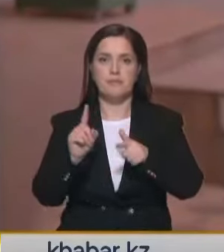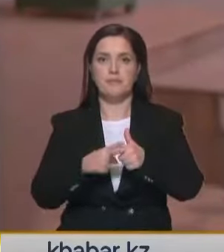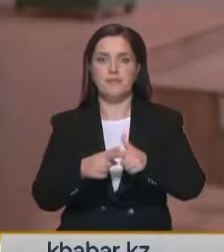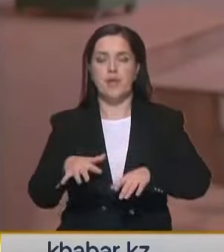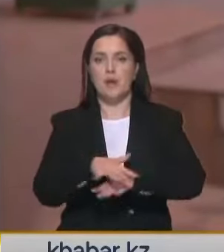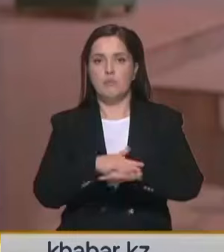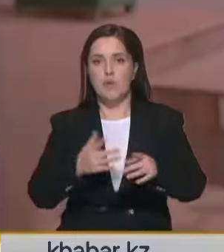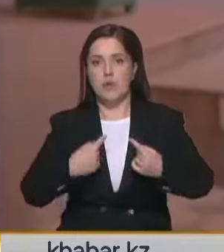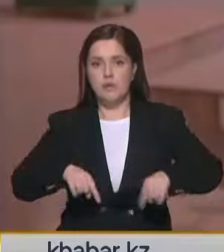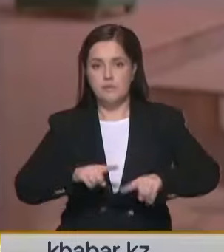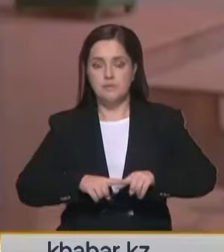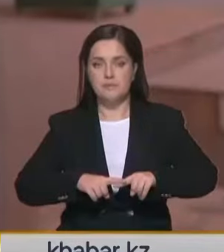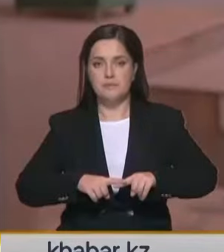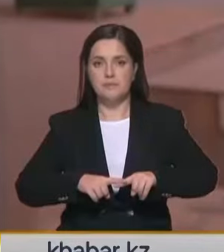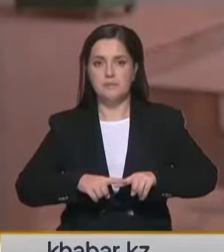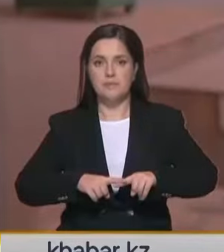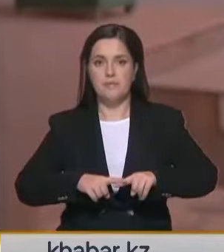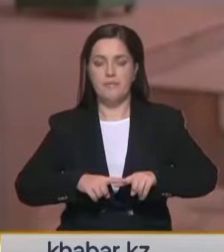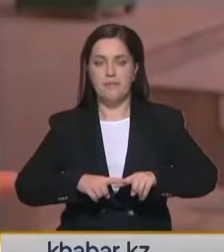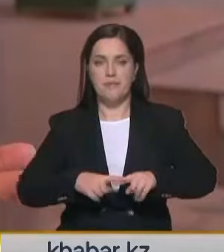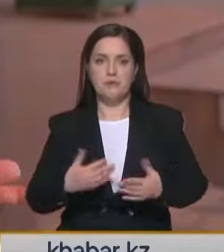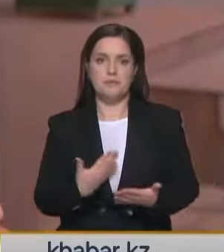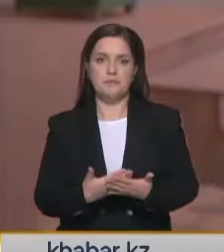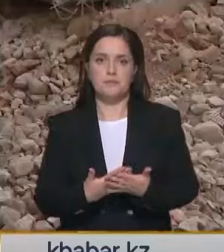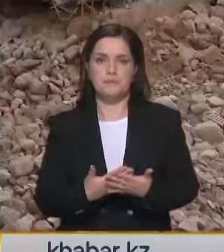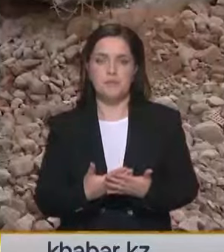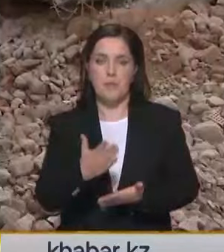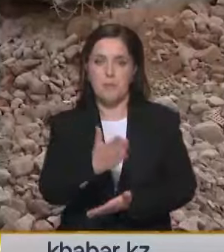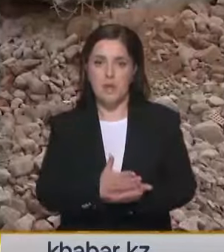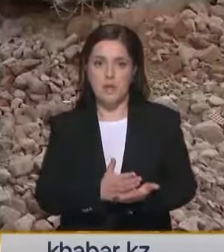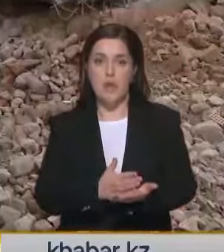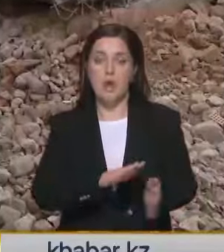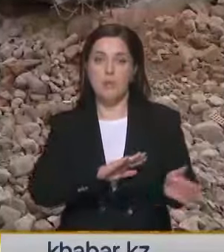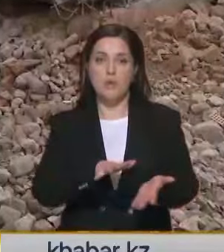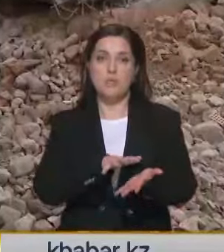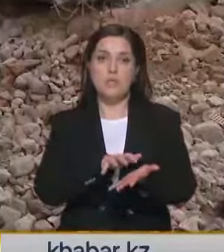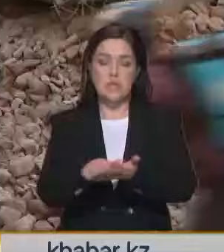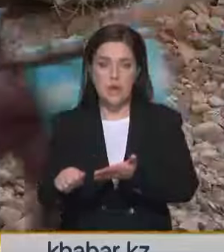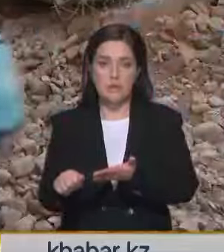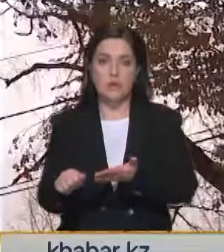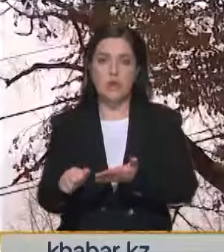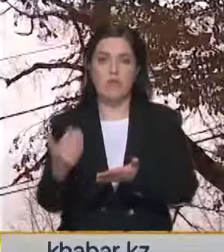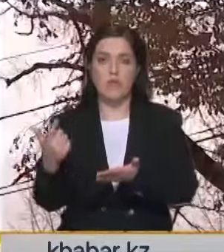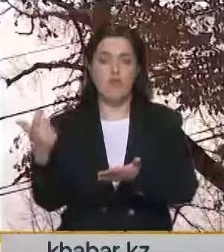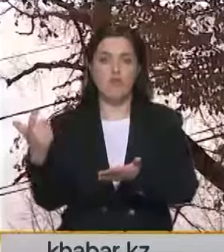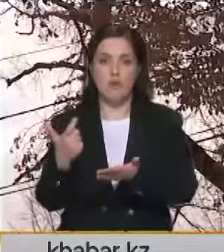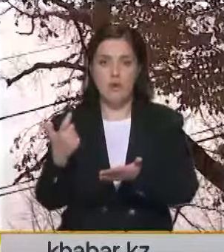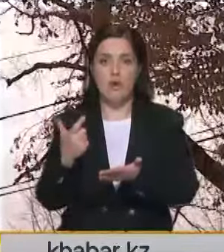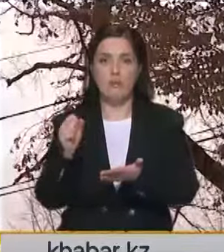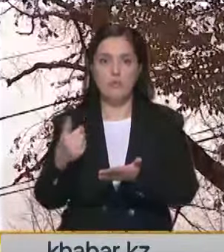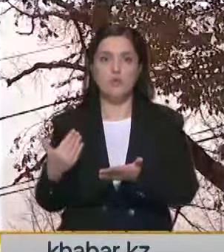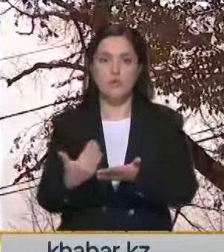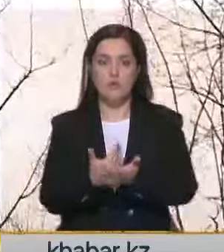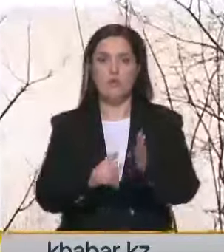организациям, или, допустим, там половину здания. После сноса незаконного здания его владелец имеет право снова